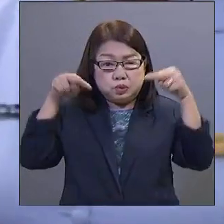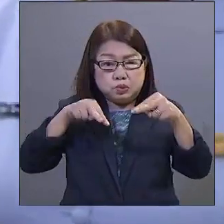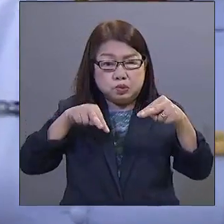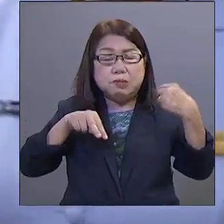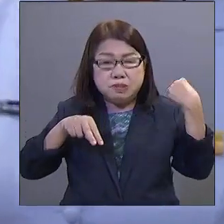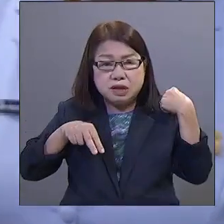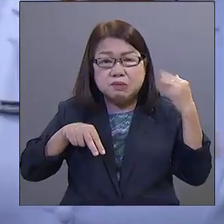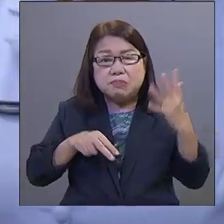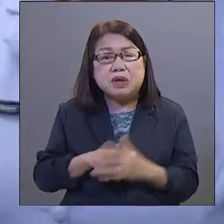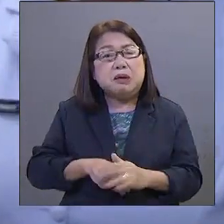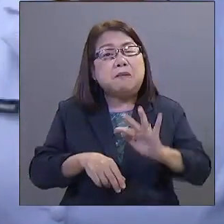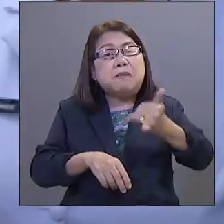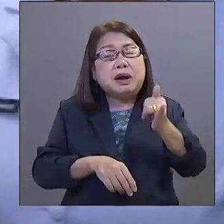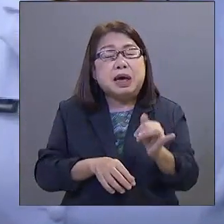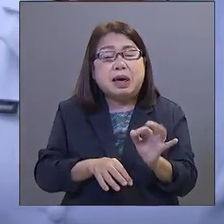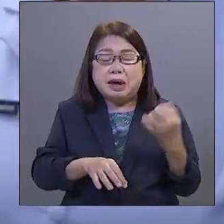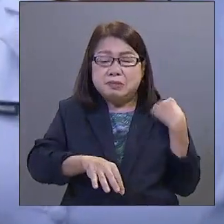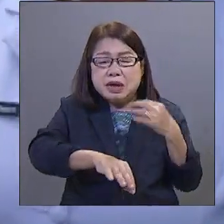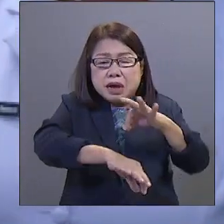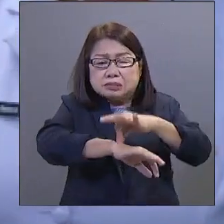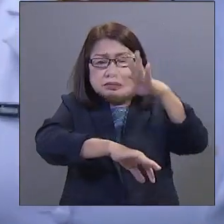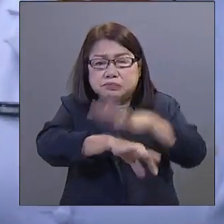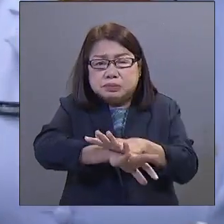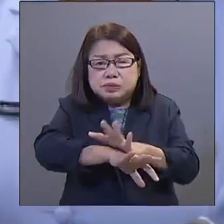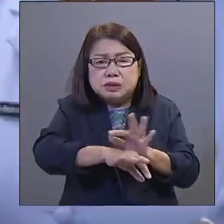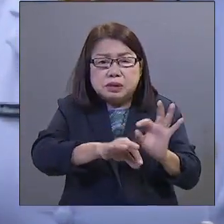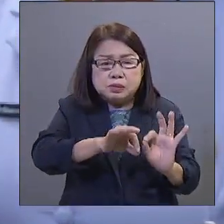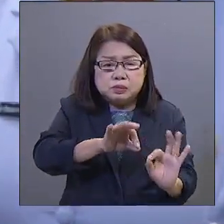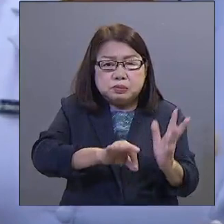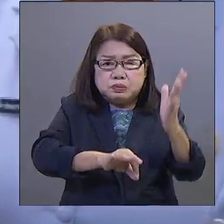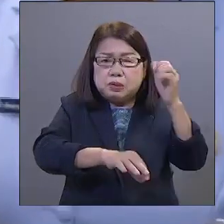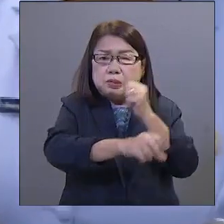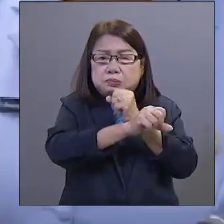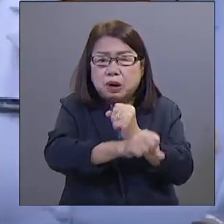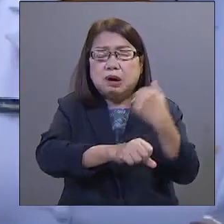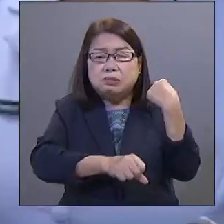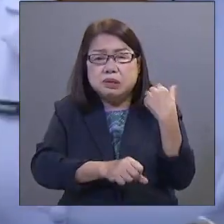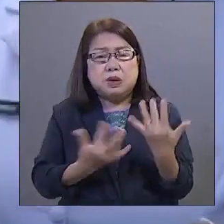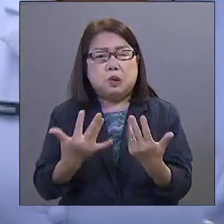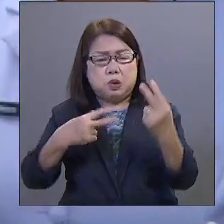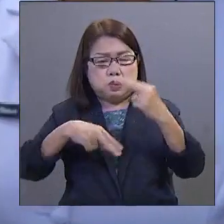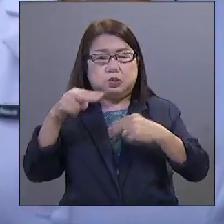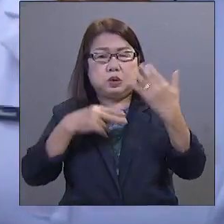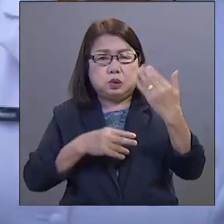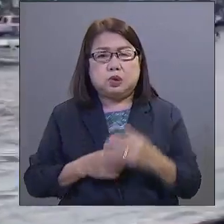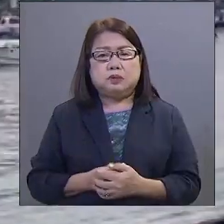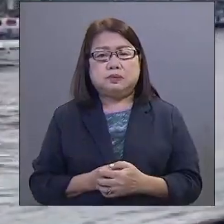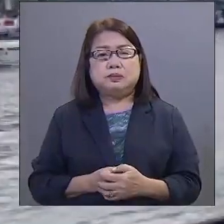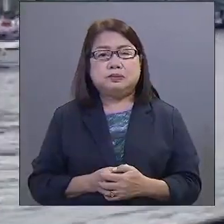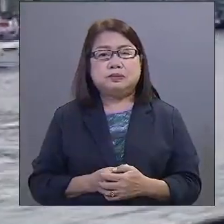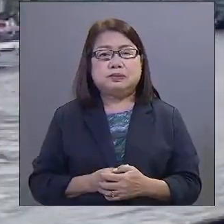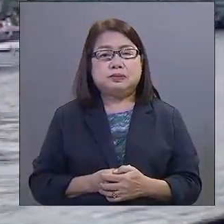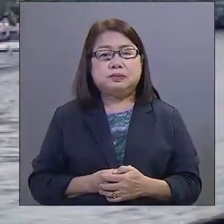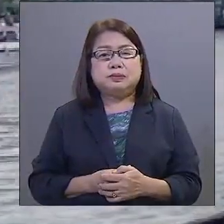งหรือเปล่าหรืออะไรต่างๆเนี่ยครับกำลังตรวจสอบกันอยู่ว่าเกิดจากอะไรกันแน่แต่ว่าต้นเพลิงนี้เกิดจากที่สะพานเดินเรือหรือห้องกัปตัน